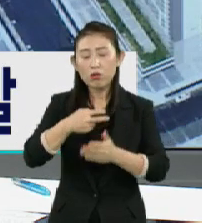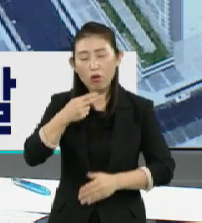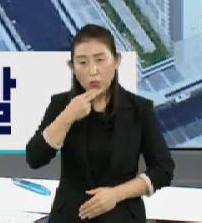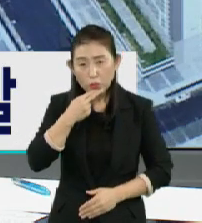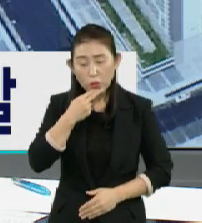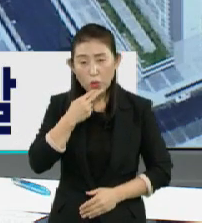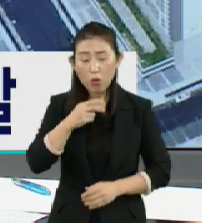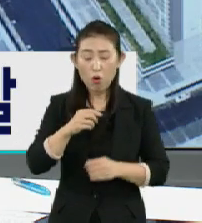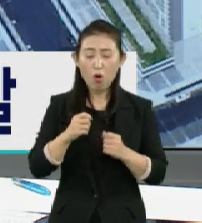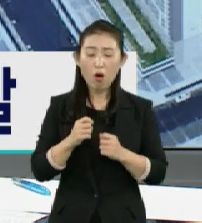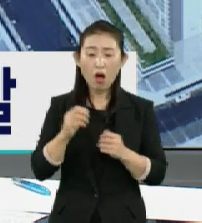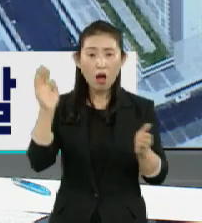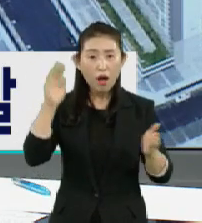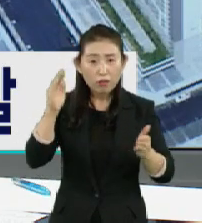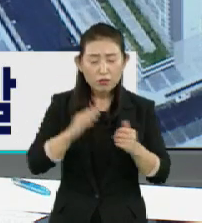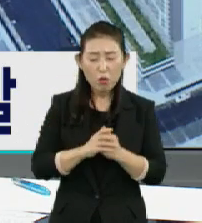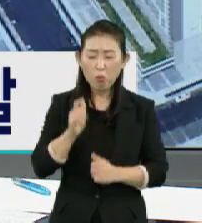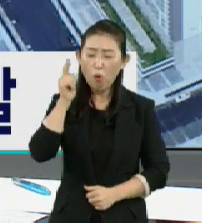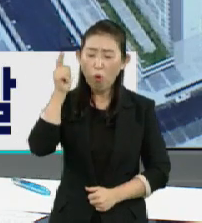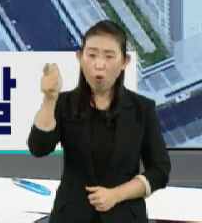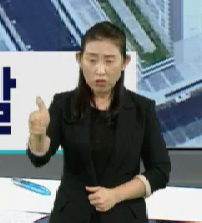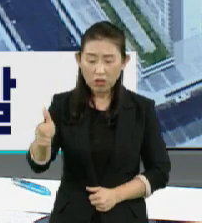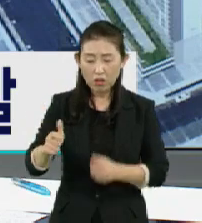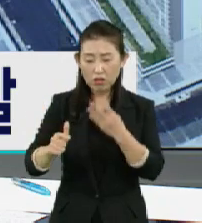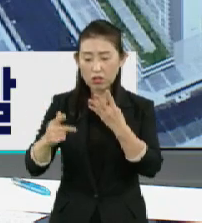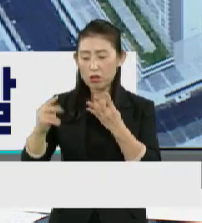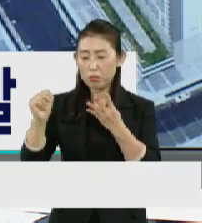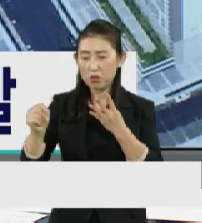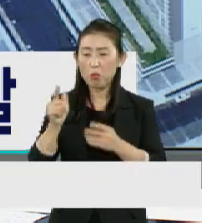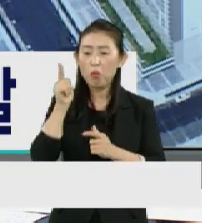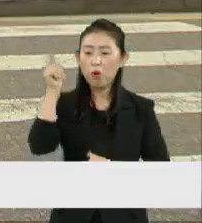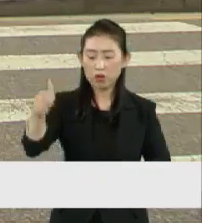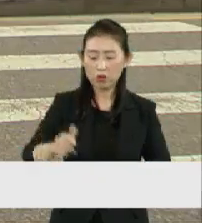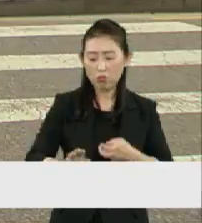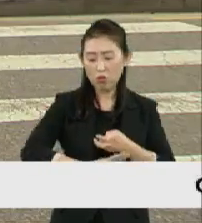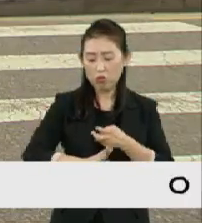상황인데요. 자세한 내용을 류재일 기자가 보도합니다.